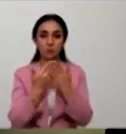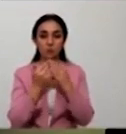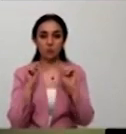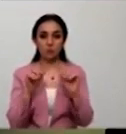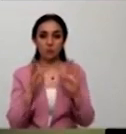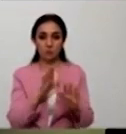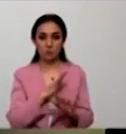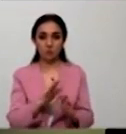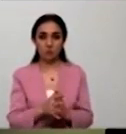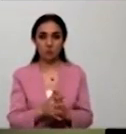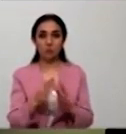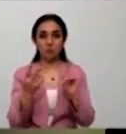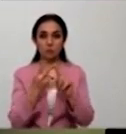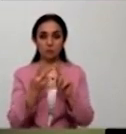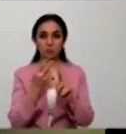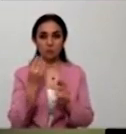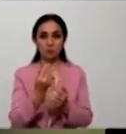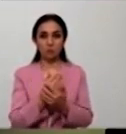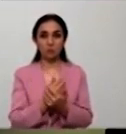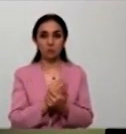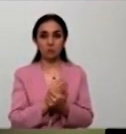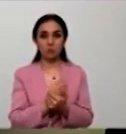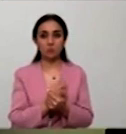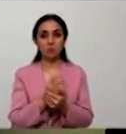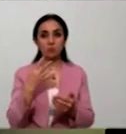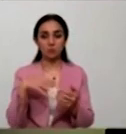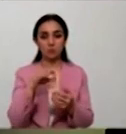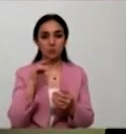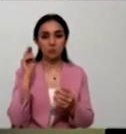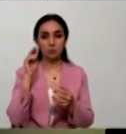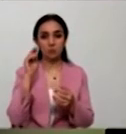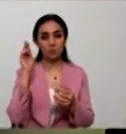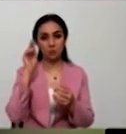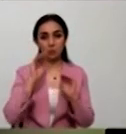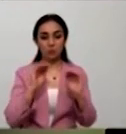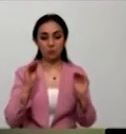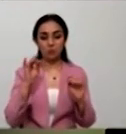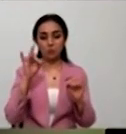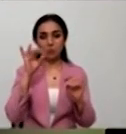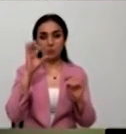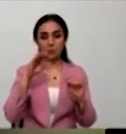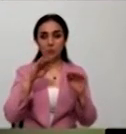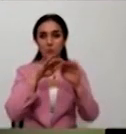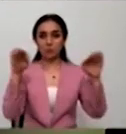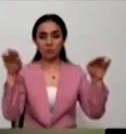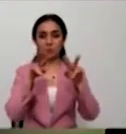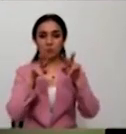oladi. Ikkinchisi, hamma o'quvchining, demak, bo'yi bir xil.